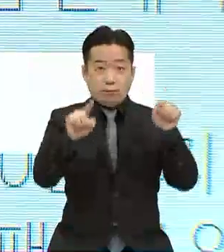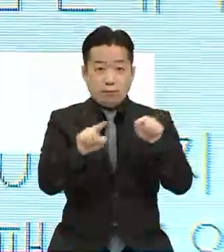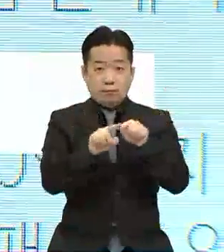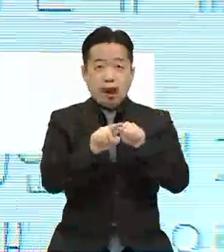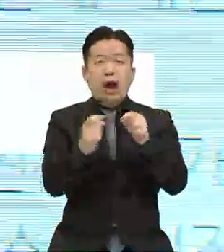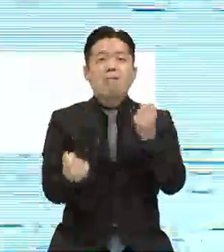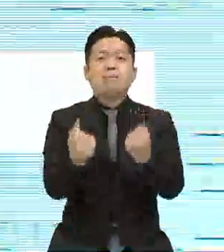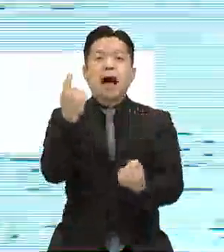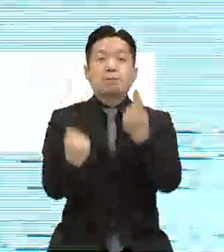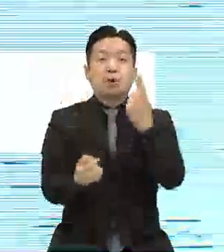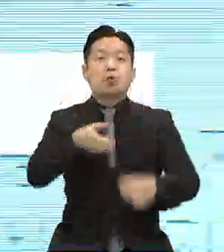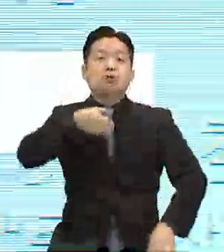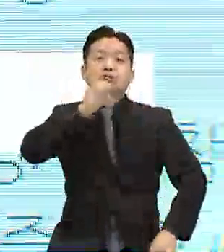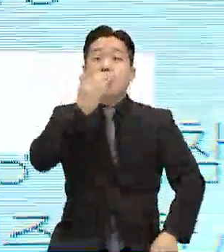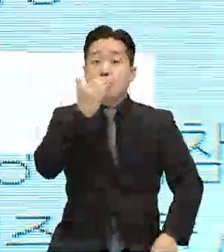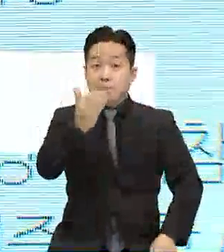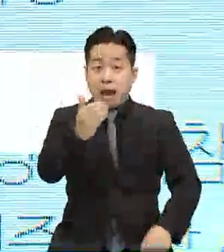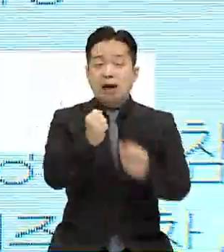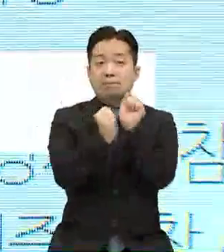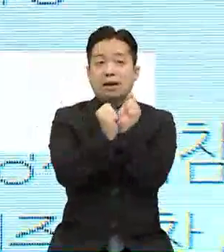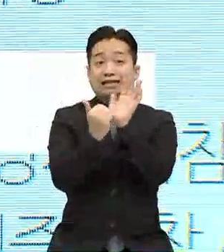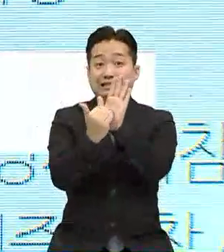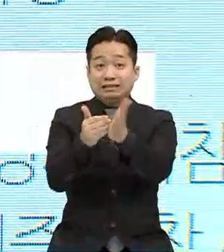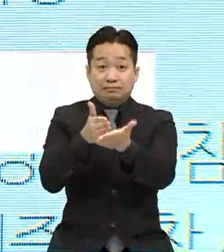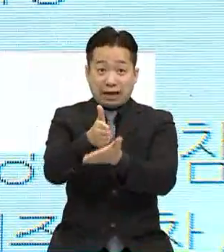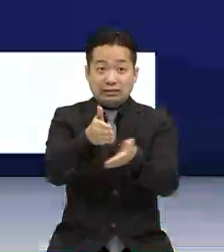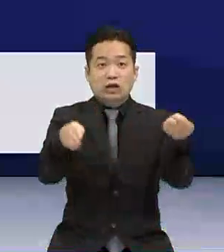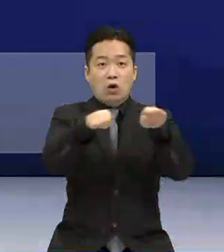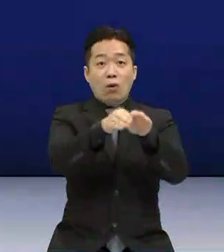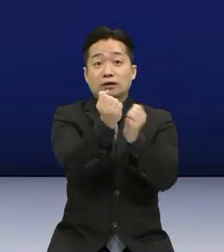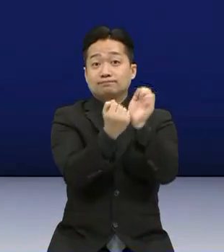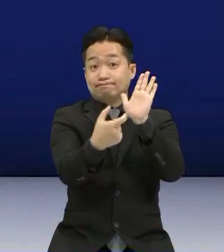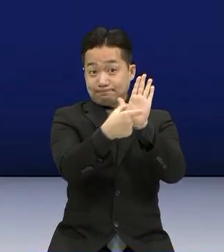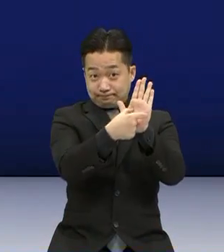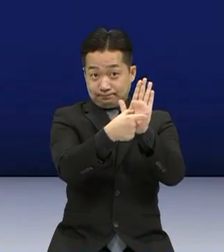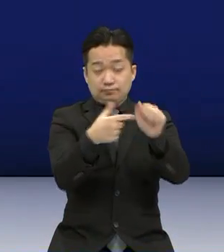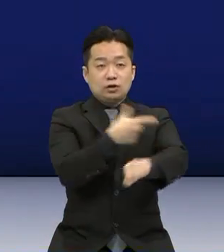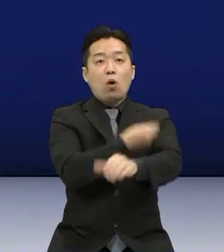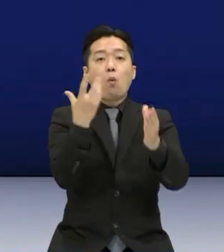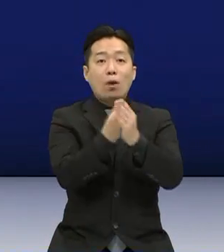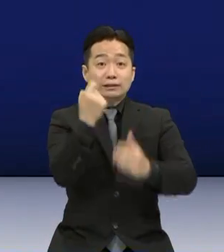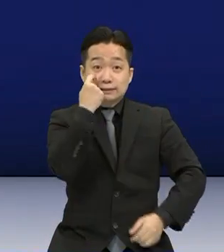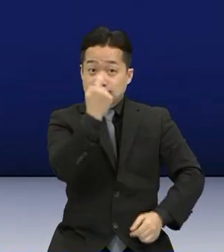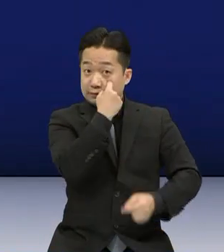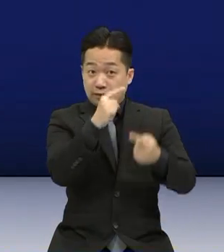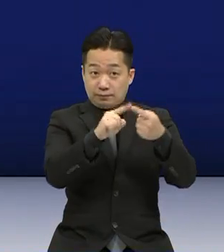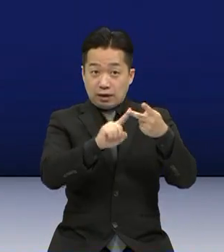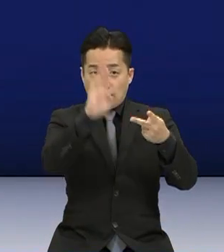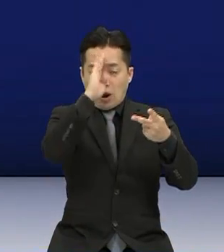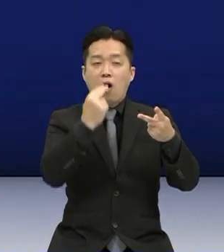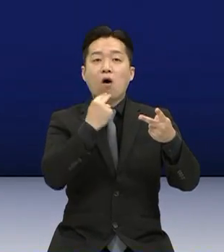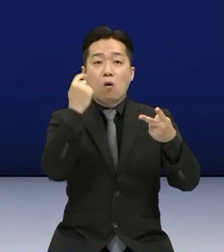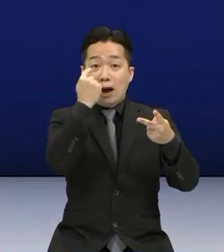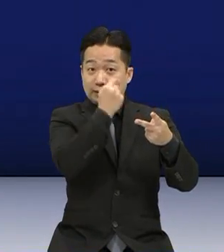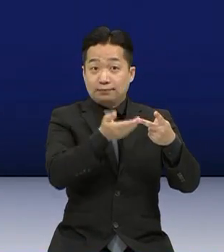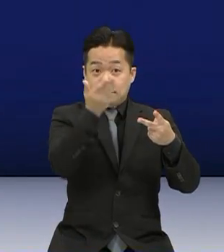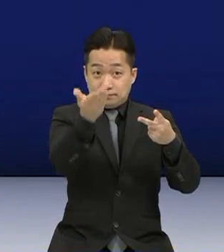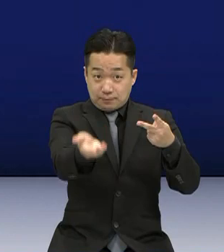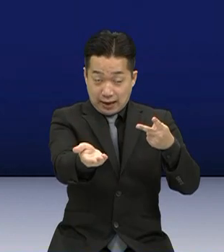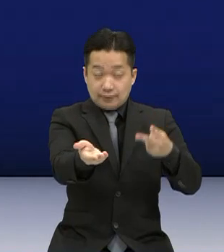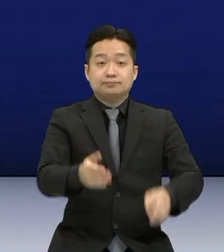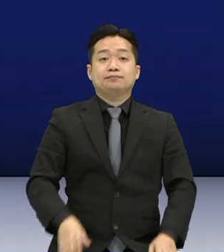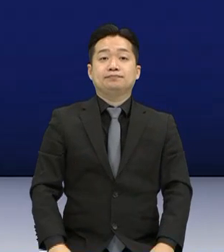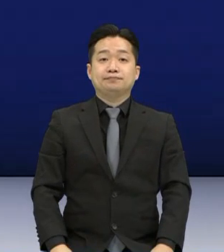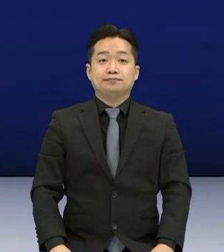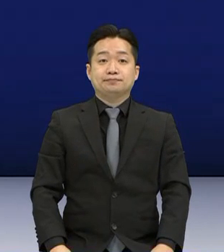팝콘이나 음료를 먹을 수 있는 백신 패스관 안내가 뜹니다. 접종 완료 증명서나 음성 확인서, 즉 방역 패스를